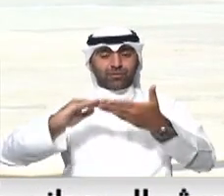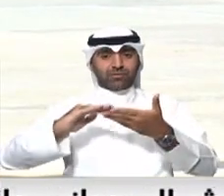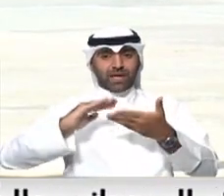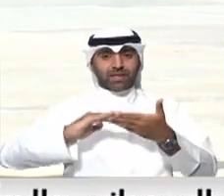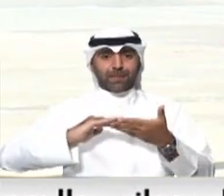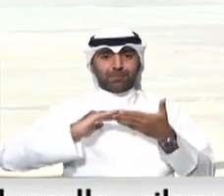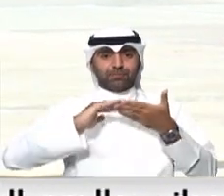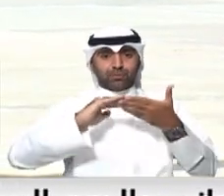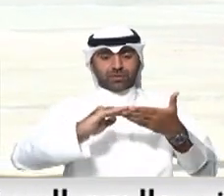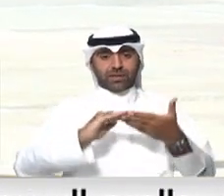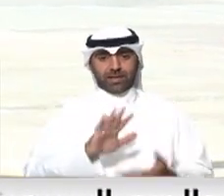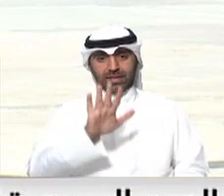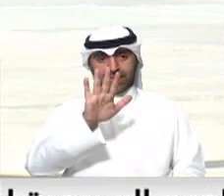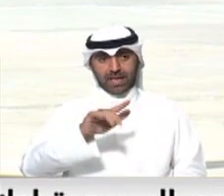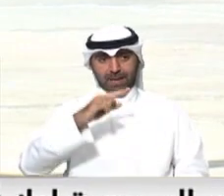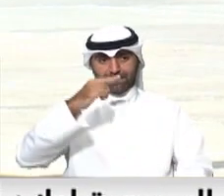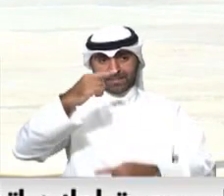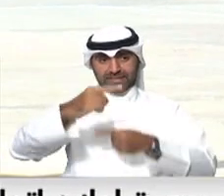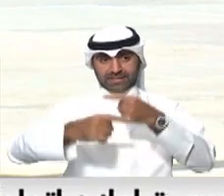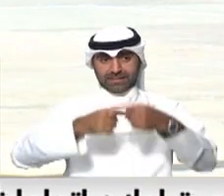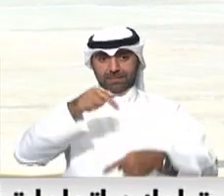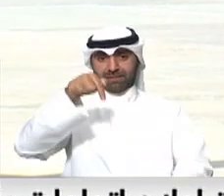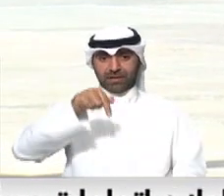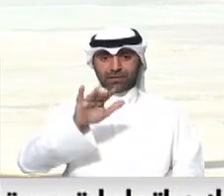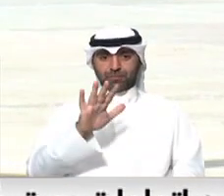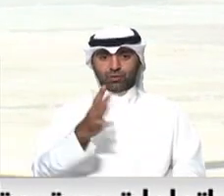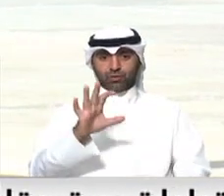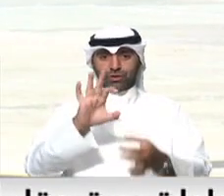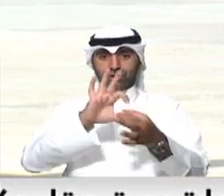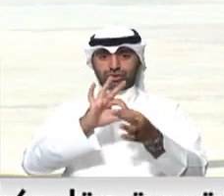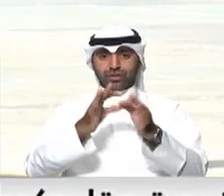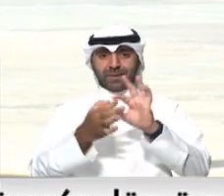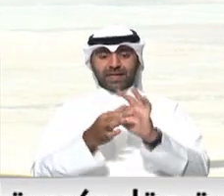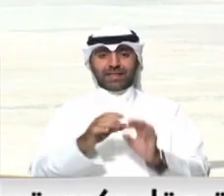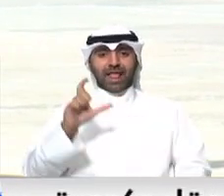جسر جوي لتقديم جميع المساعدات